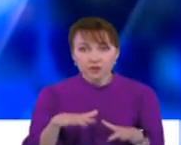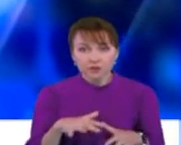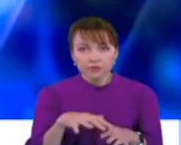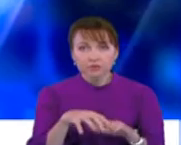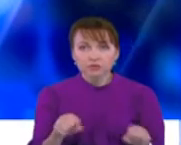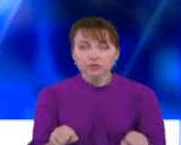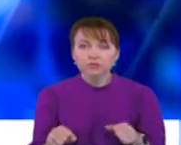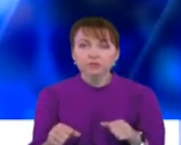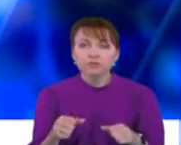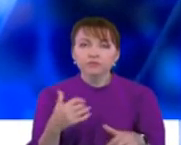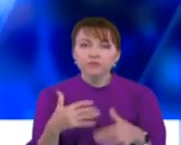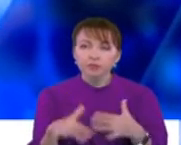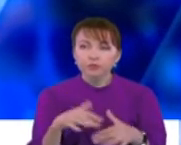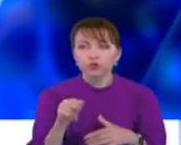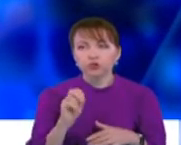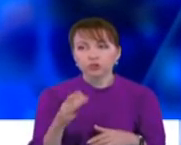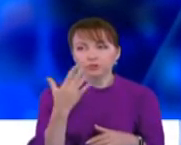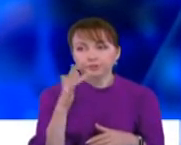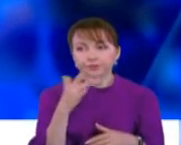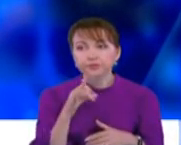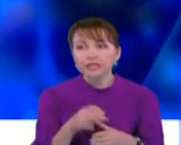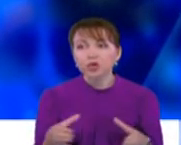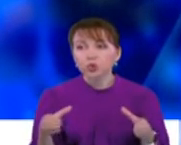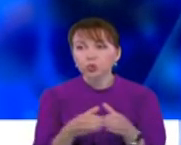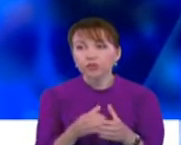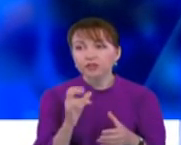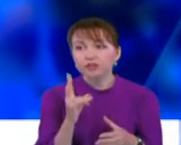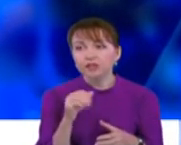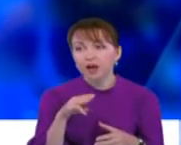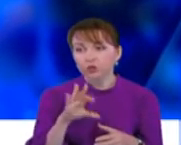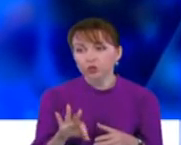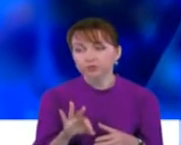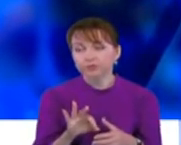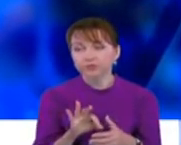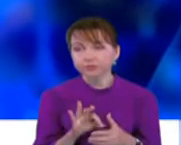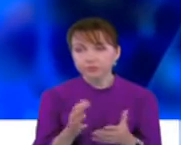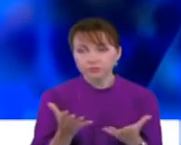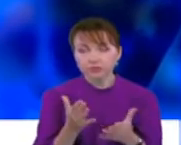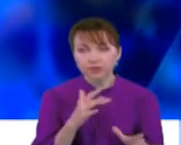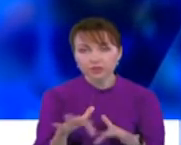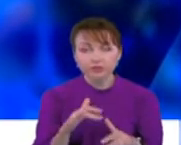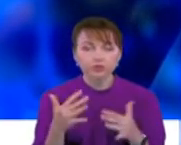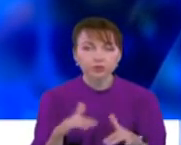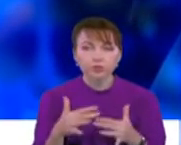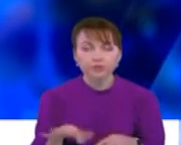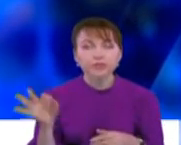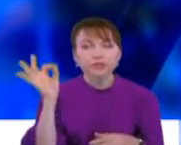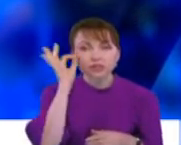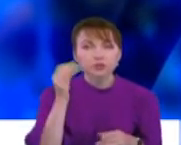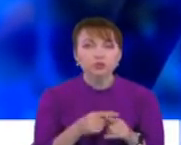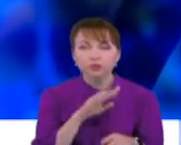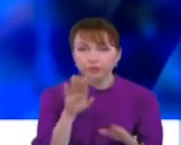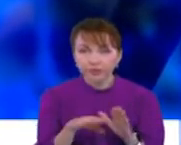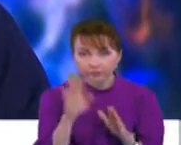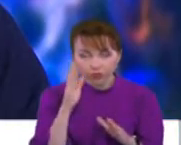позиції Сполучених Штатів Америки і угрупування НАТО, які діють, вже, знаєте, які діють на морі. Згадуючи ці підводні